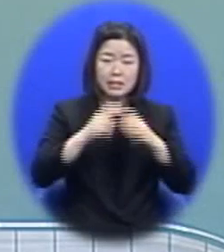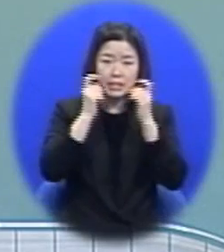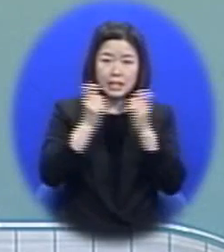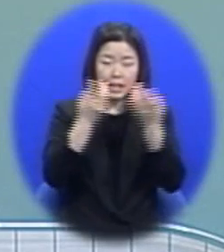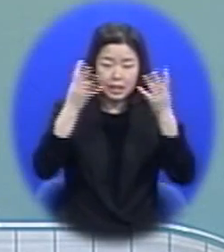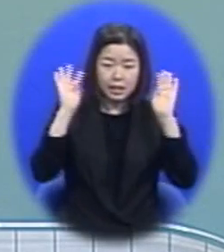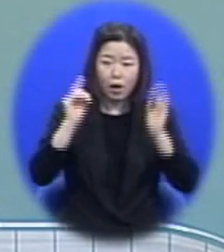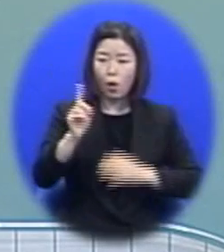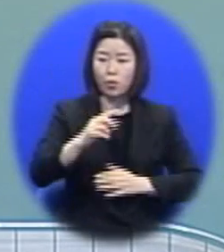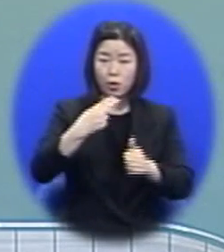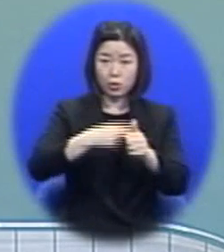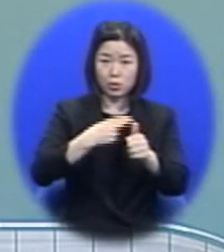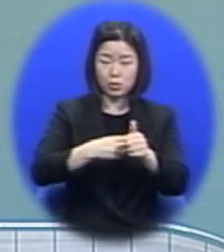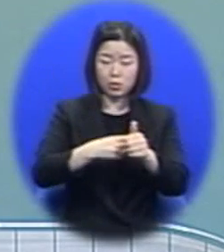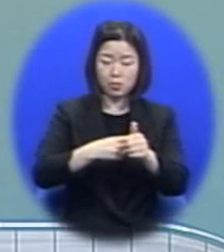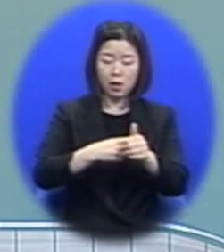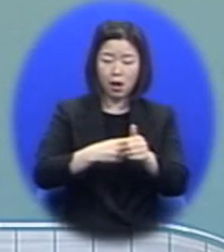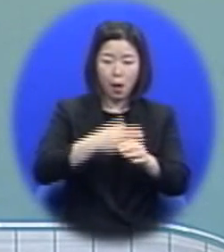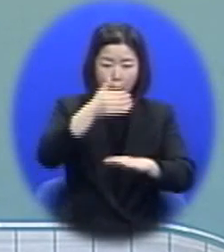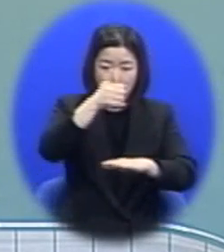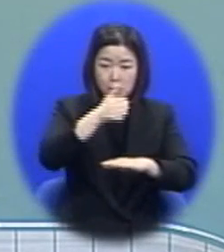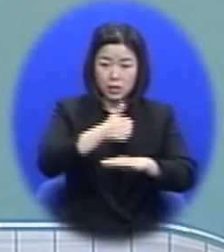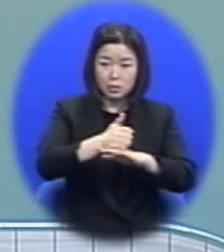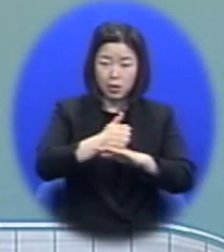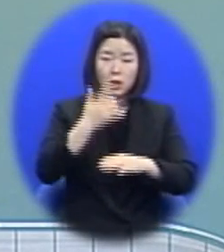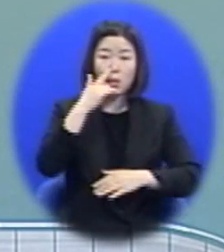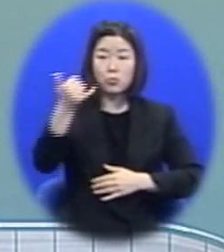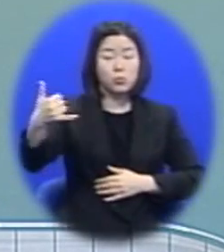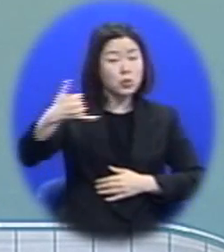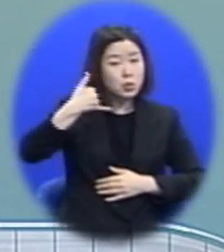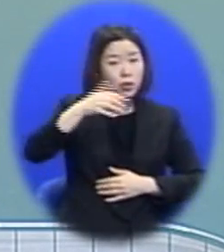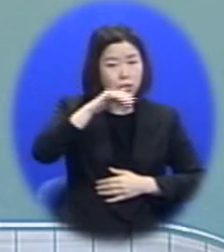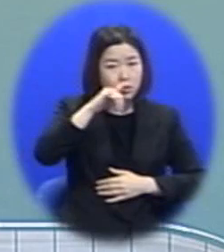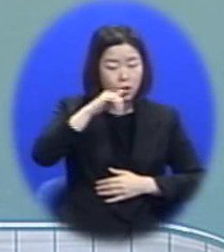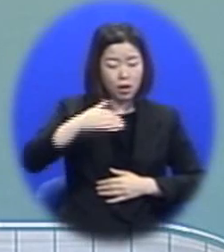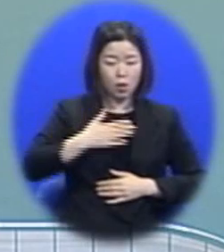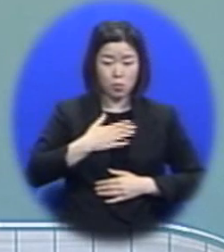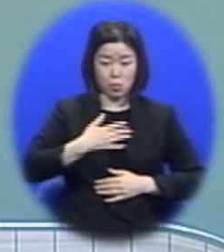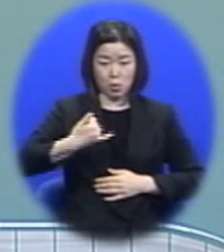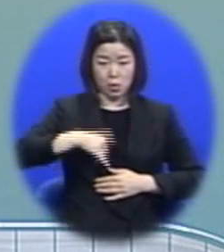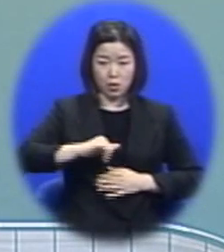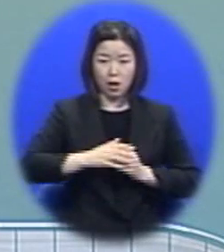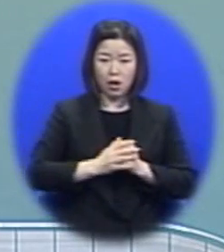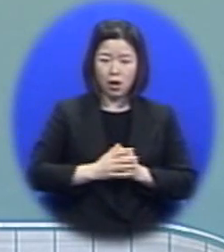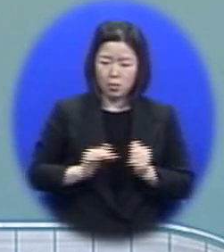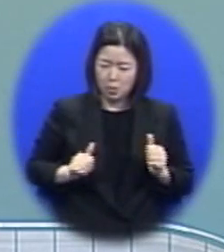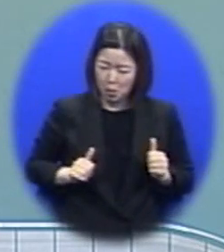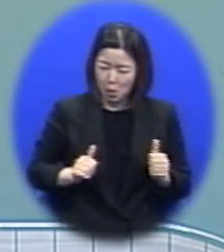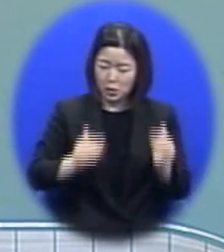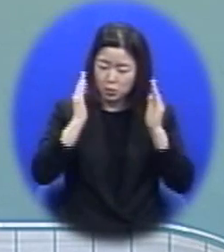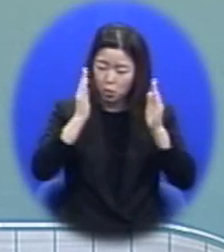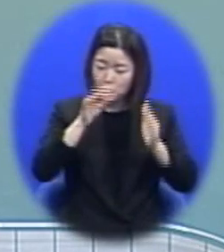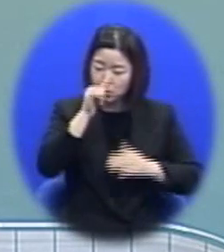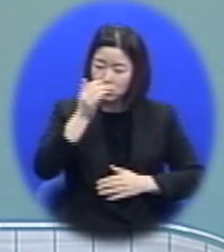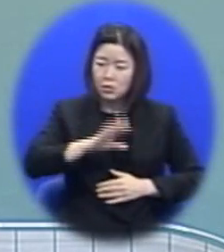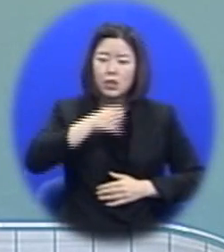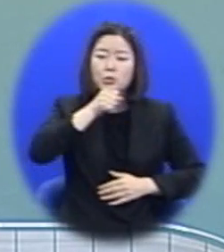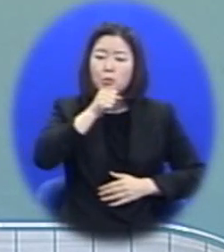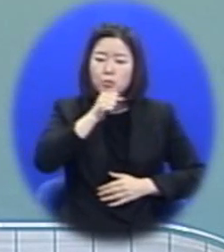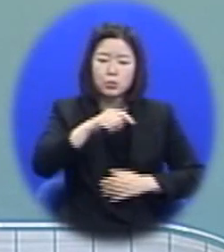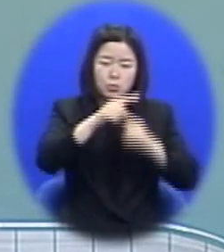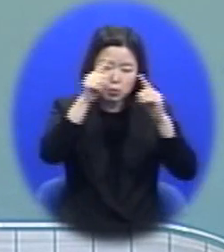학년말 학부모 전화를 받았습니다 우리 애가 열심히 공부했는데 성적이 이렇게 나온 이유가